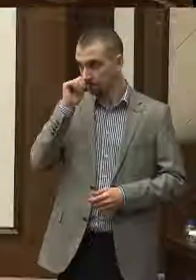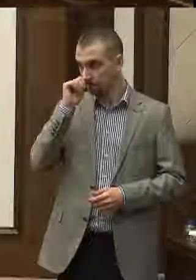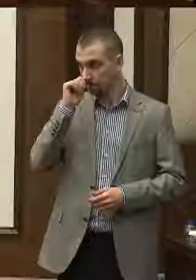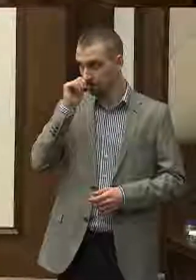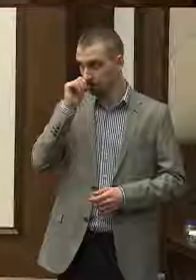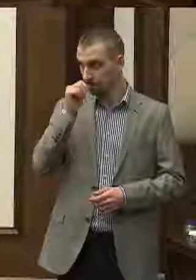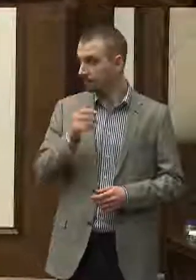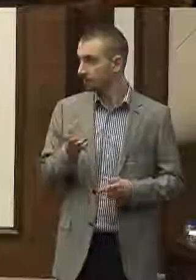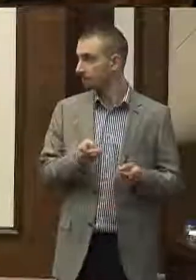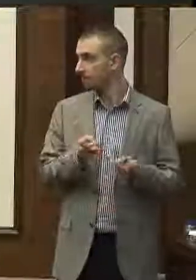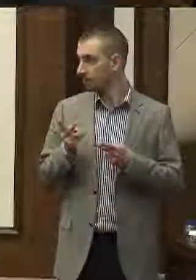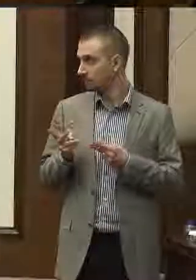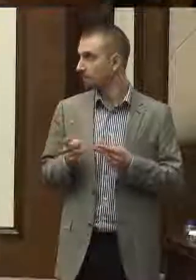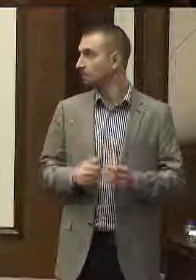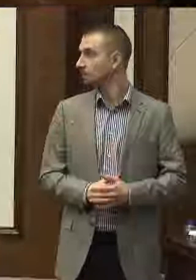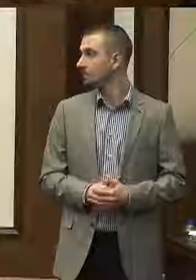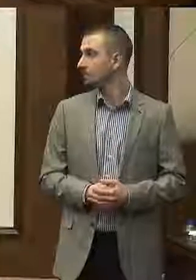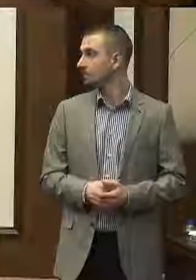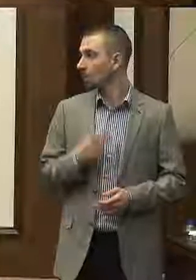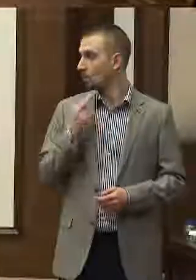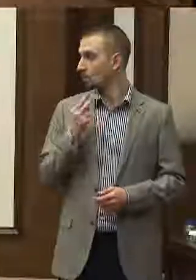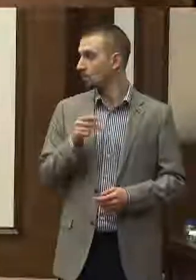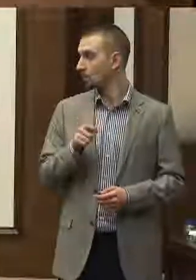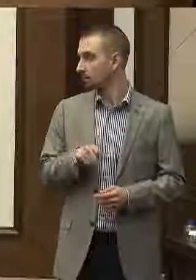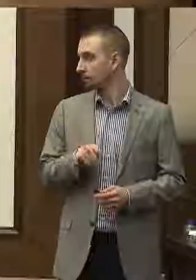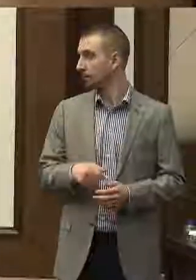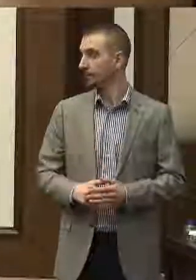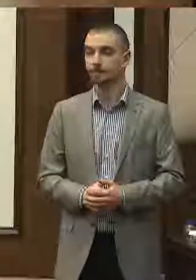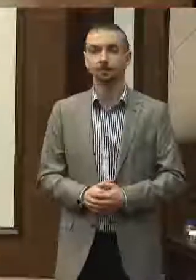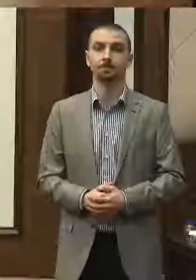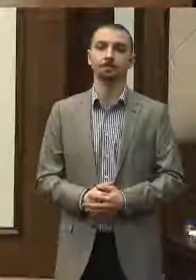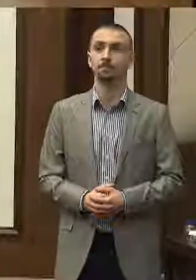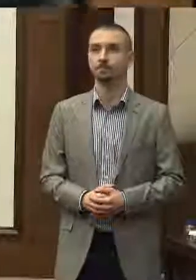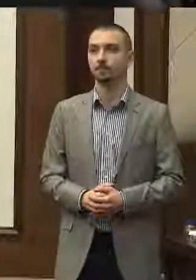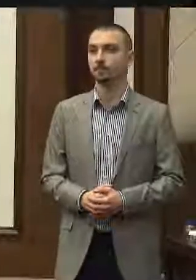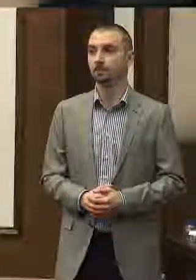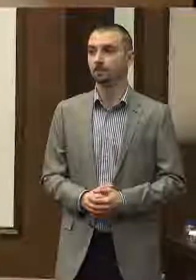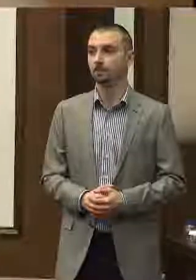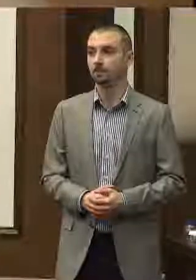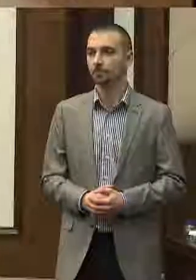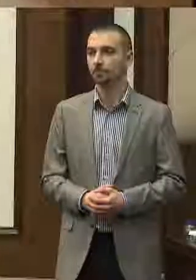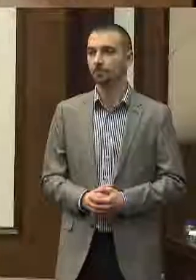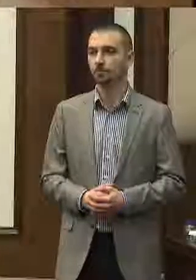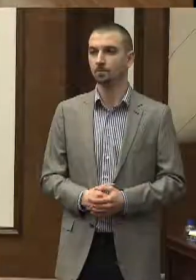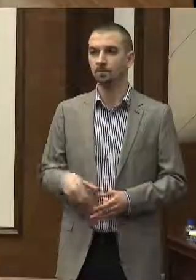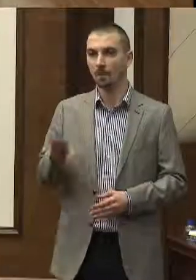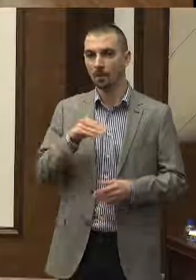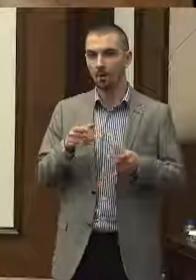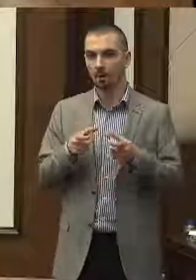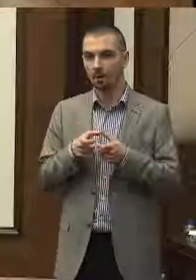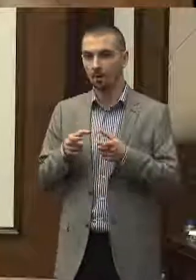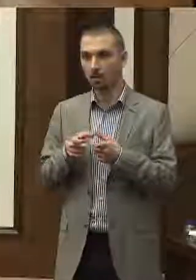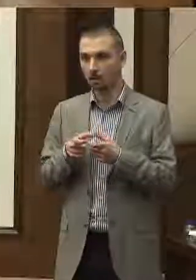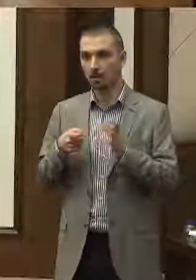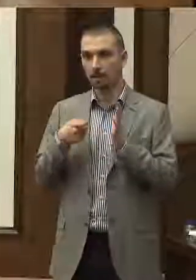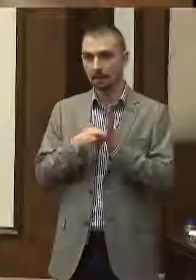de geçsin diye söyledim. Ondan sonraki 2 arkadaşımızın da dernek isim önce adları sonra derneklerinin